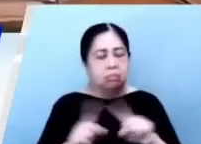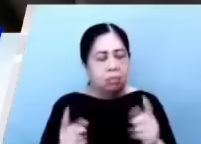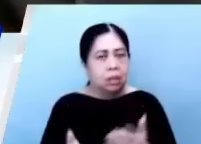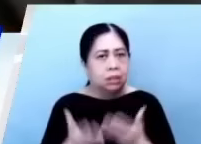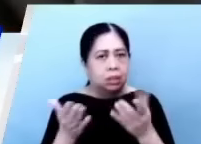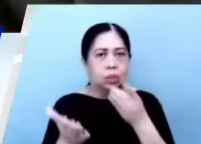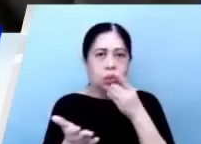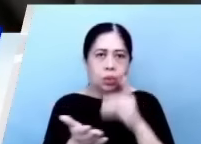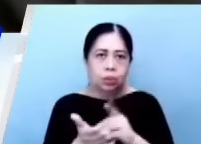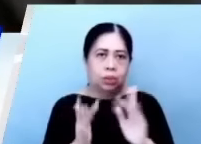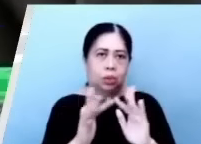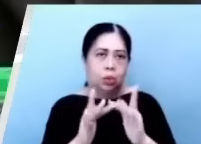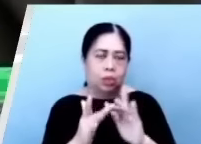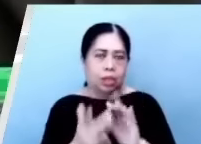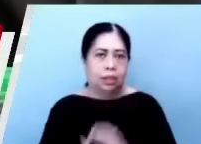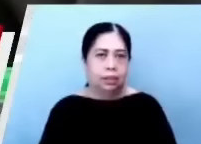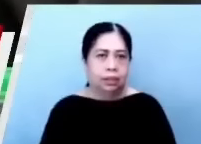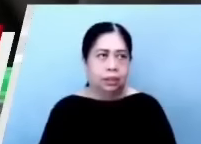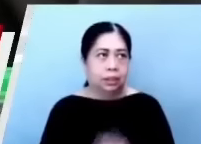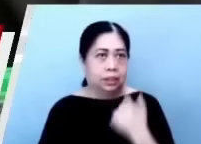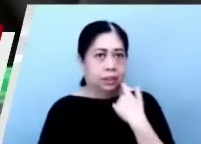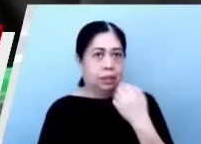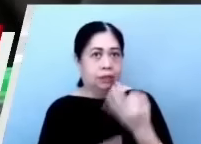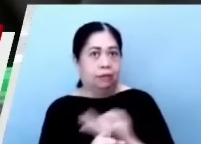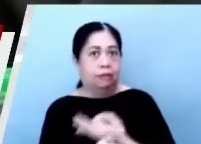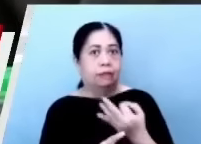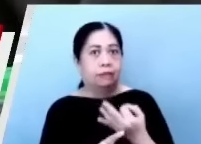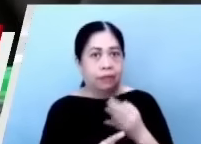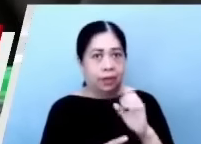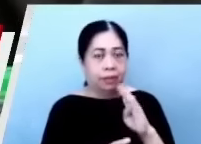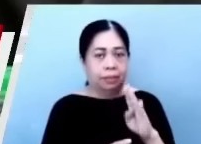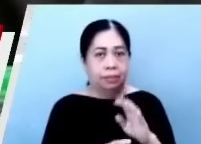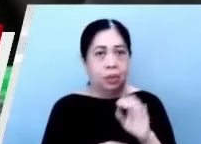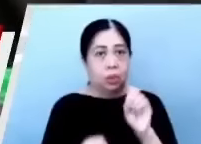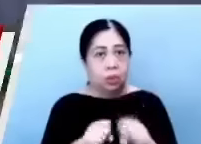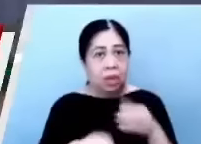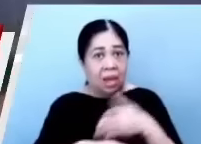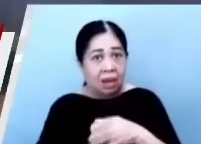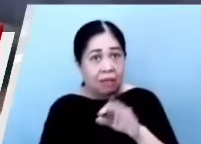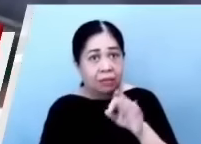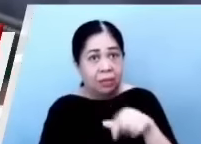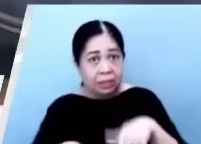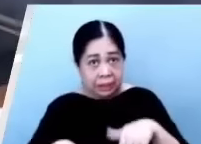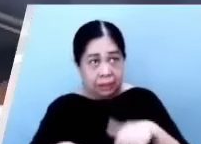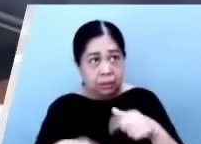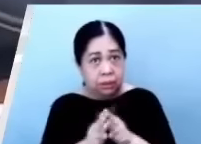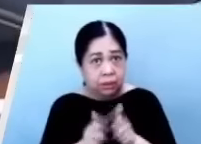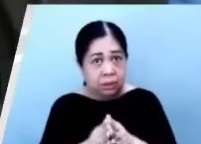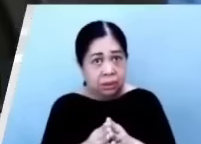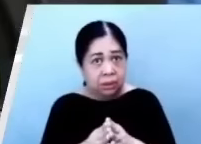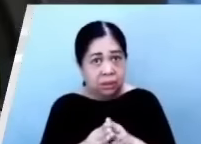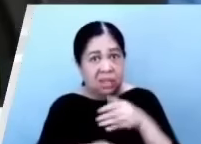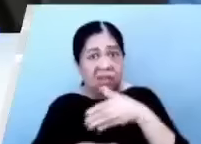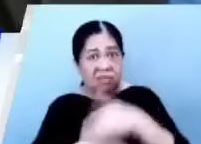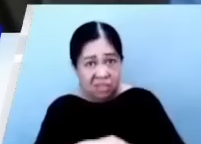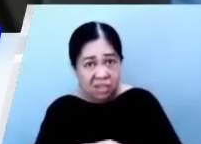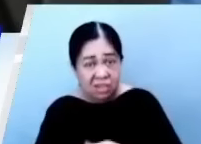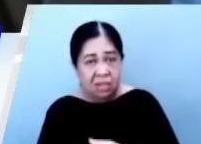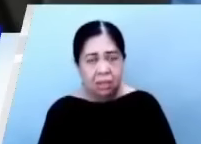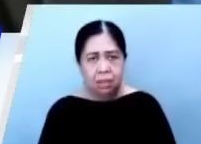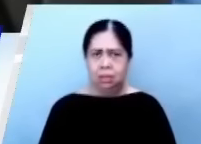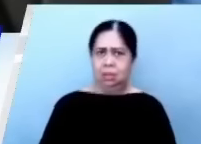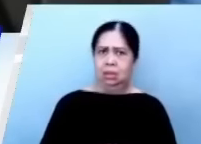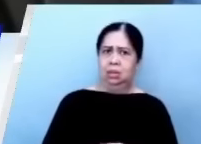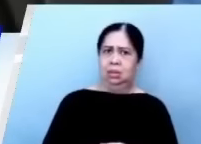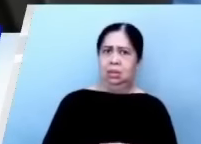online. Just this February, Madam Chair. So pagkatapos lang ng hearing, Yes, Madam Chair.